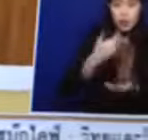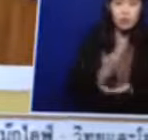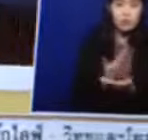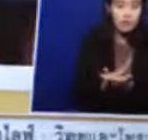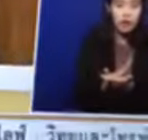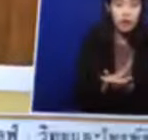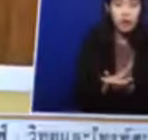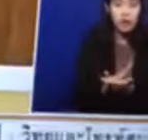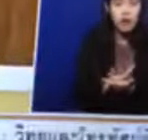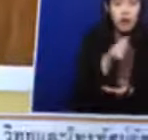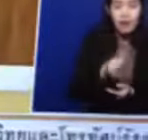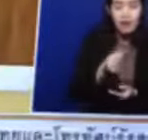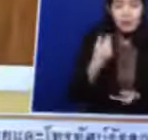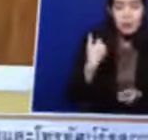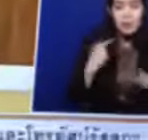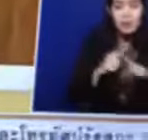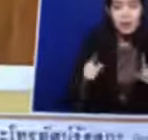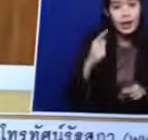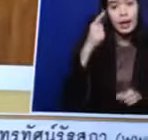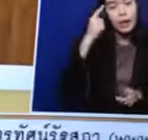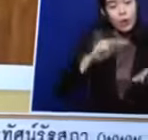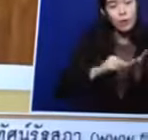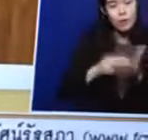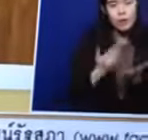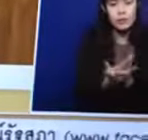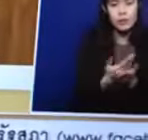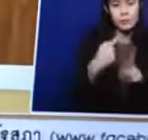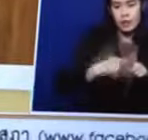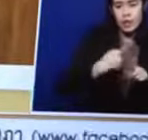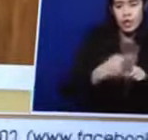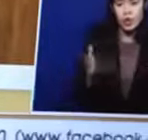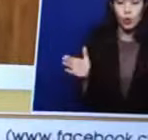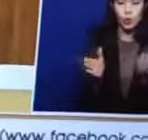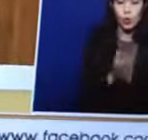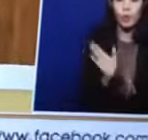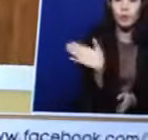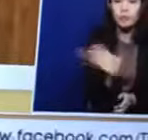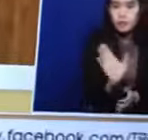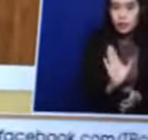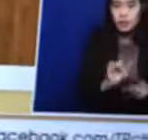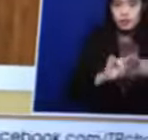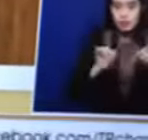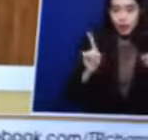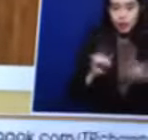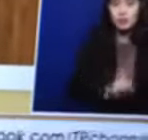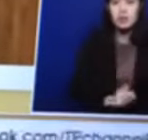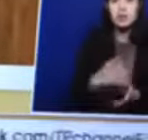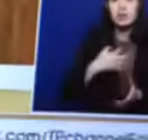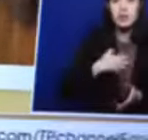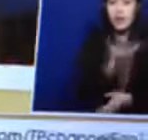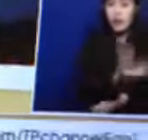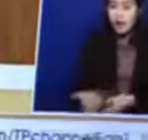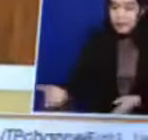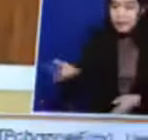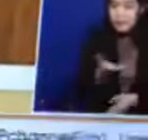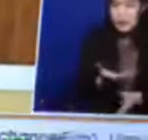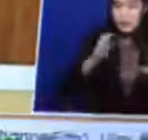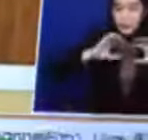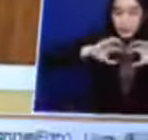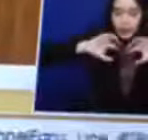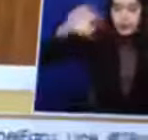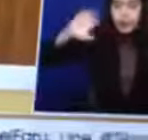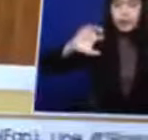าคำนวณในฐานะที่เป็นเงินได้พึงประเมินขออนุญาตกราบเรียนข้อเท็จจริงนี้เพื่อให้ข้าราชการทั้งประเทศที่ได้อยู่บ้านหลว